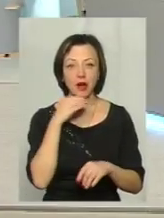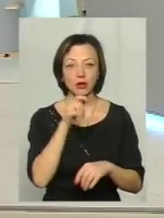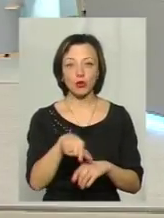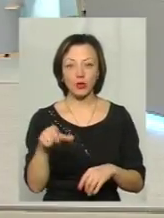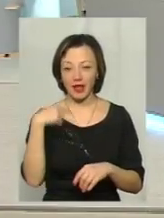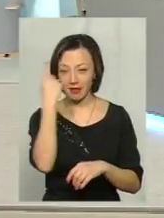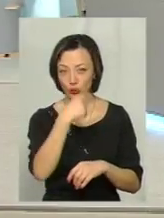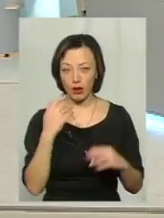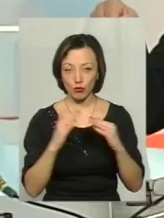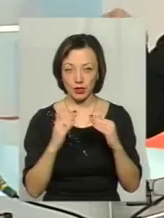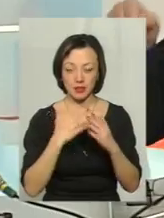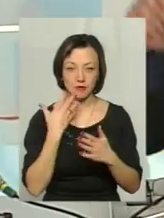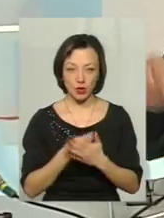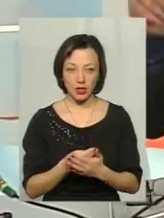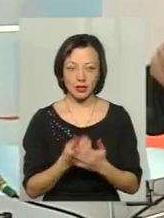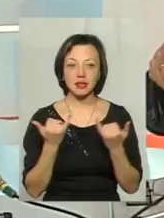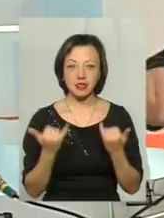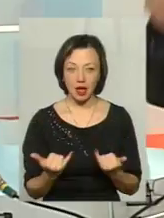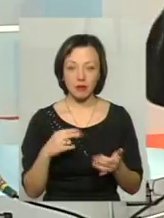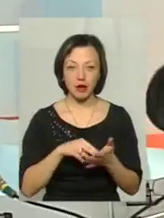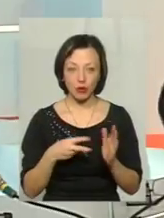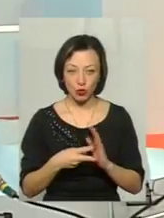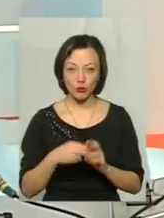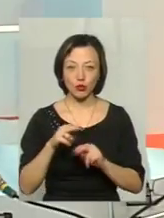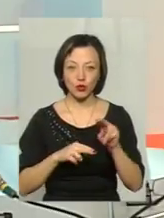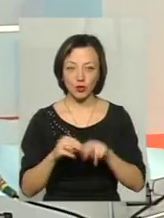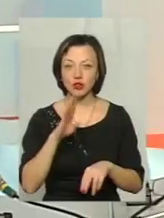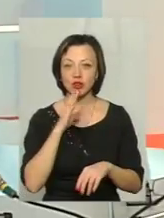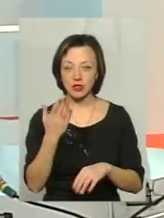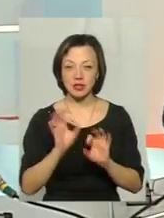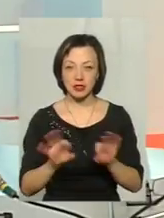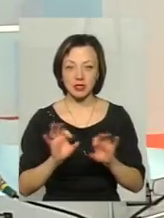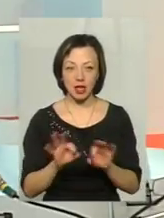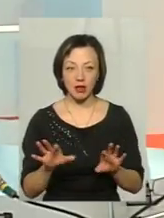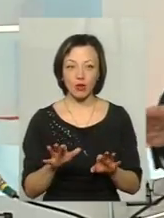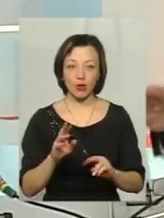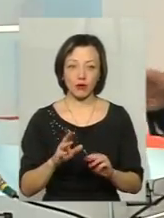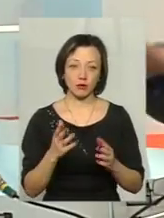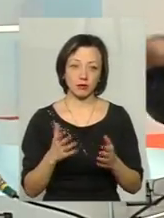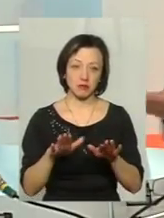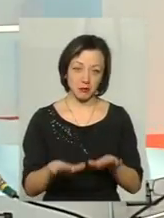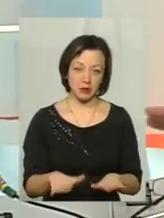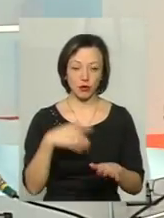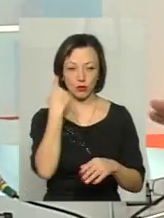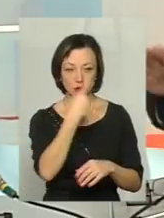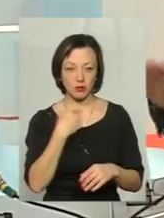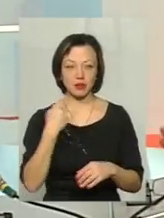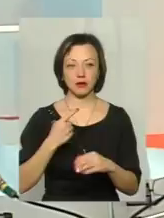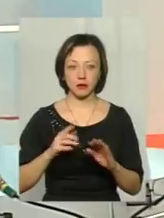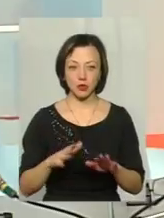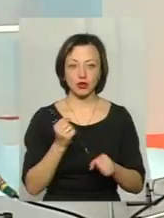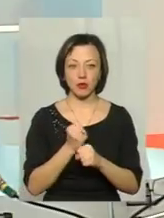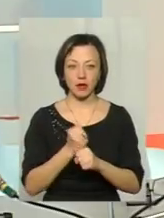в індивідуальних будинках своїх, вони зараз передбачають і будують, от як жіночка давала інтерв'ю, в них особисте помешкання, вони